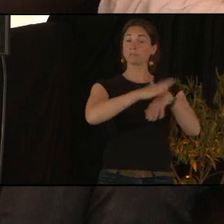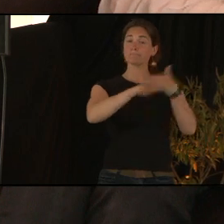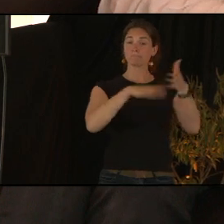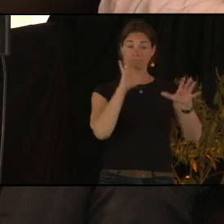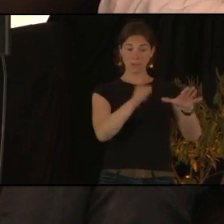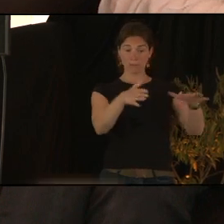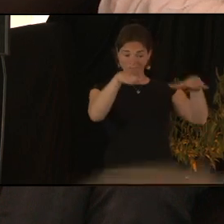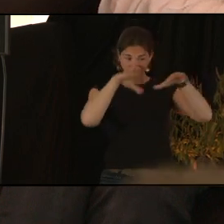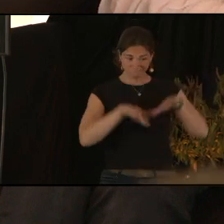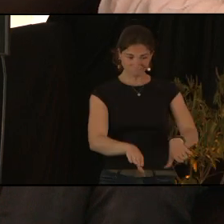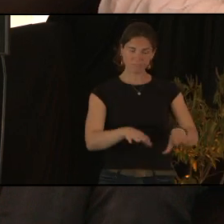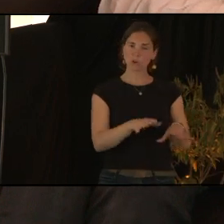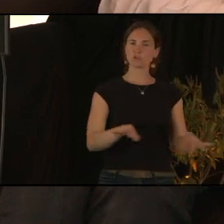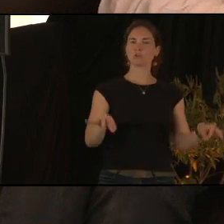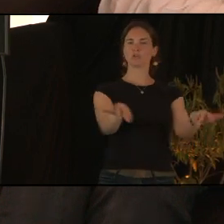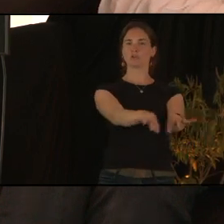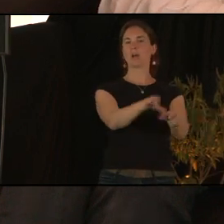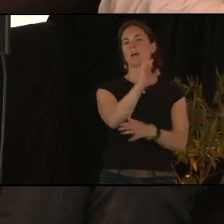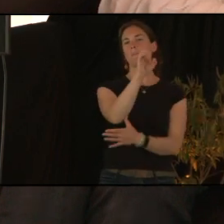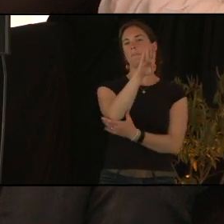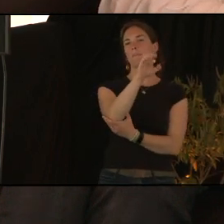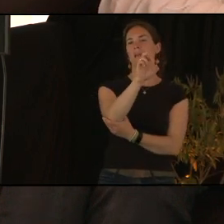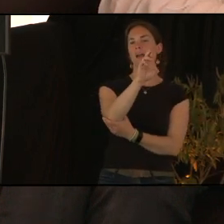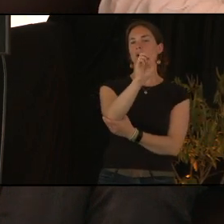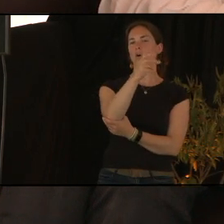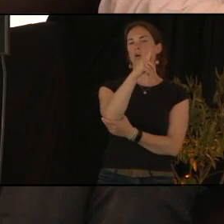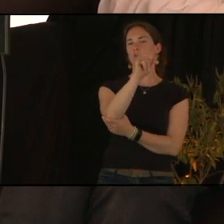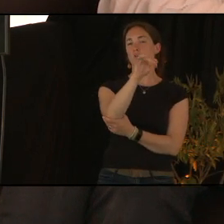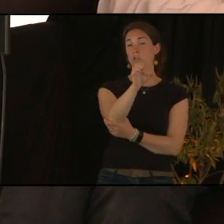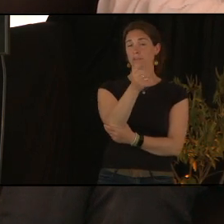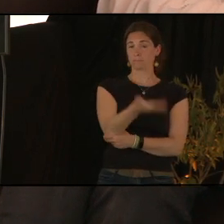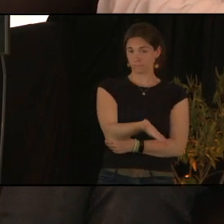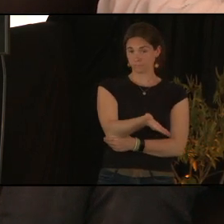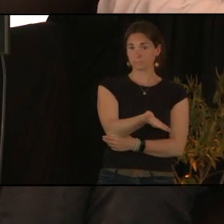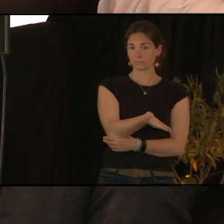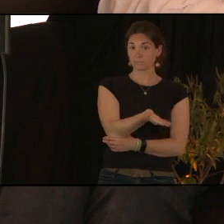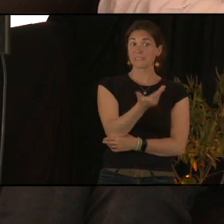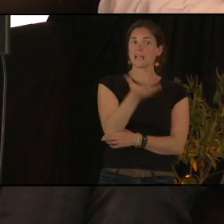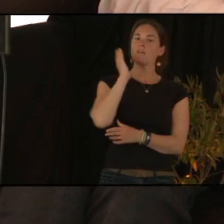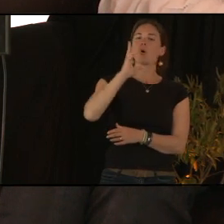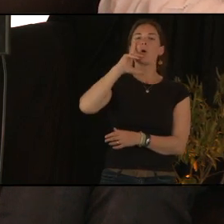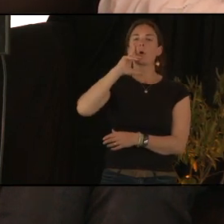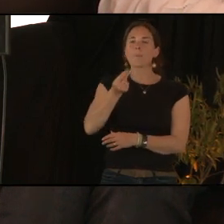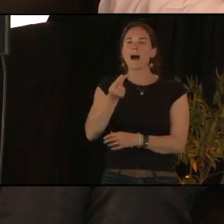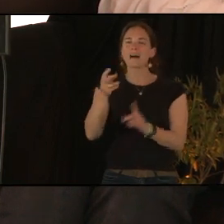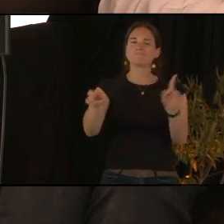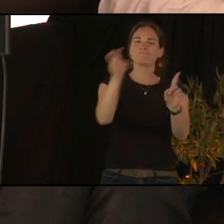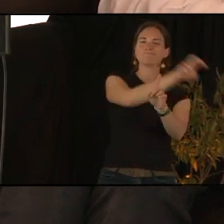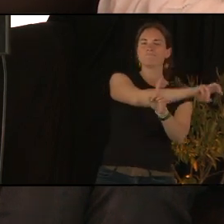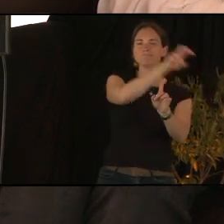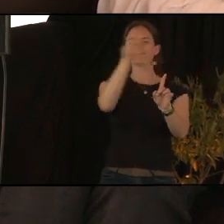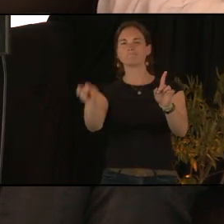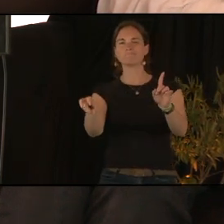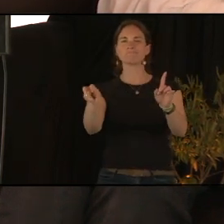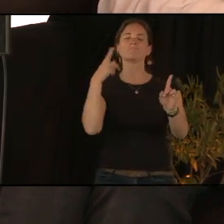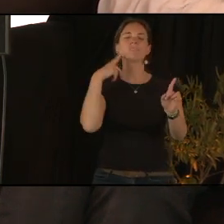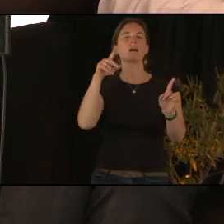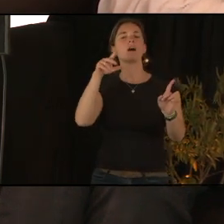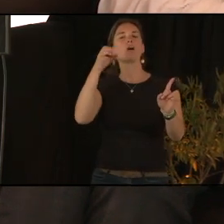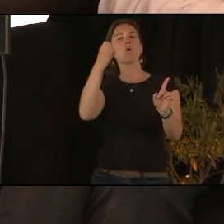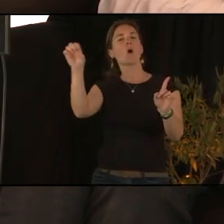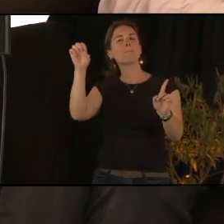de la Béringie, et c'est par ce sol que sont passés les humains depuis le continent eurasien